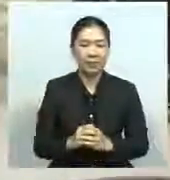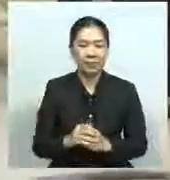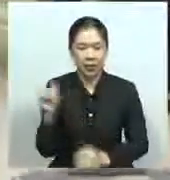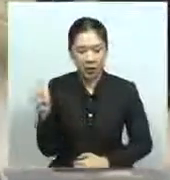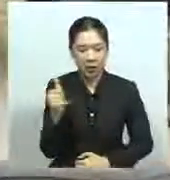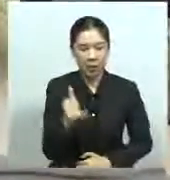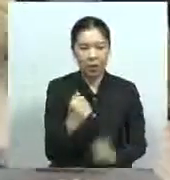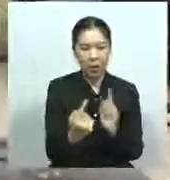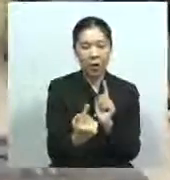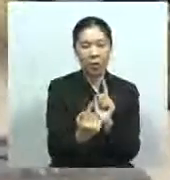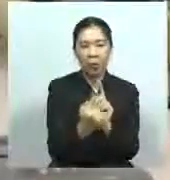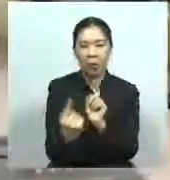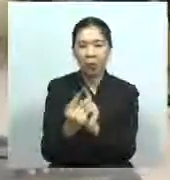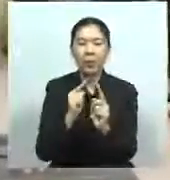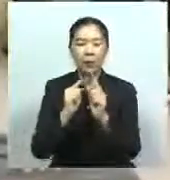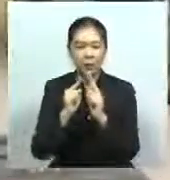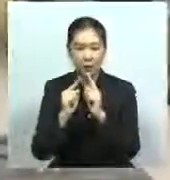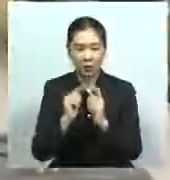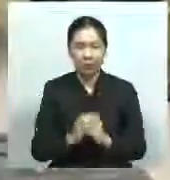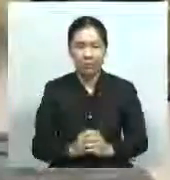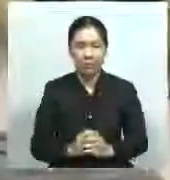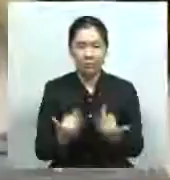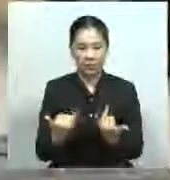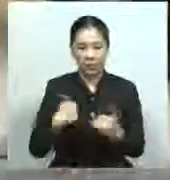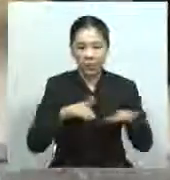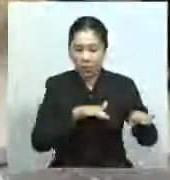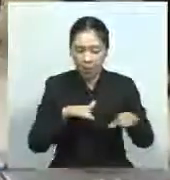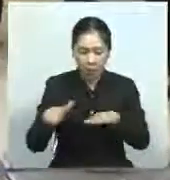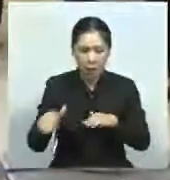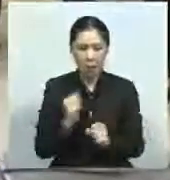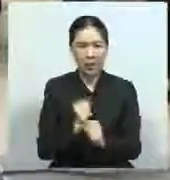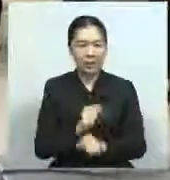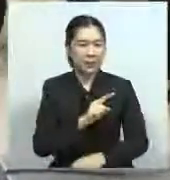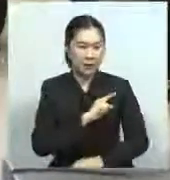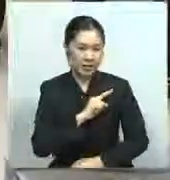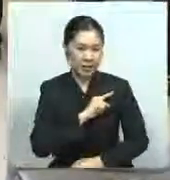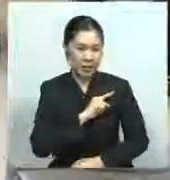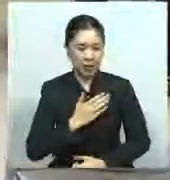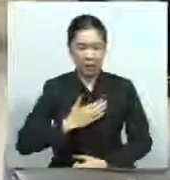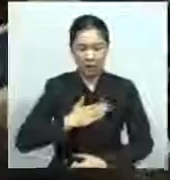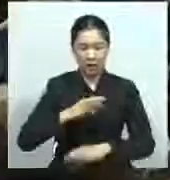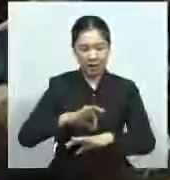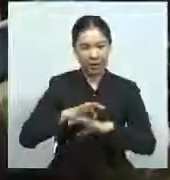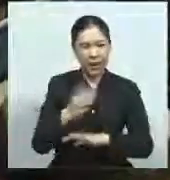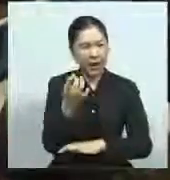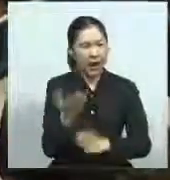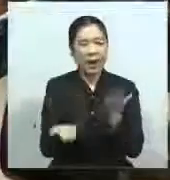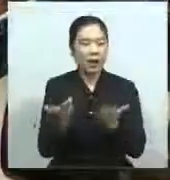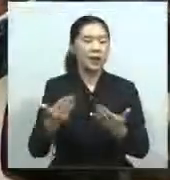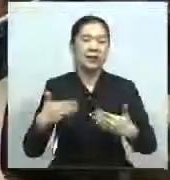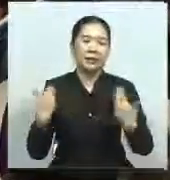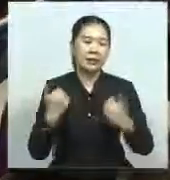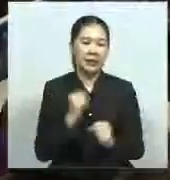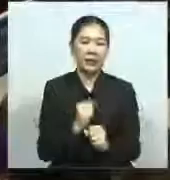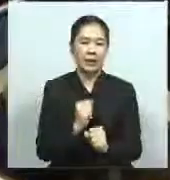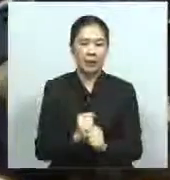าทักทายพูดคุยกับสื่อมวลชนซึ่งยืนยันว่าพร้อมที่จะทำหน้าที่นะคะแม้ว่าตัวเองจะได้รับตำแหน่งใดก็ยินดีที่จะท